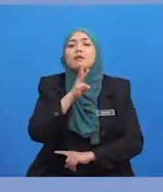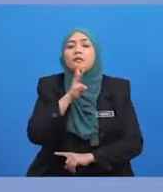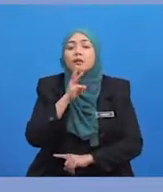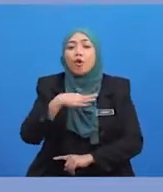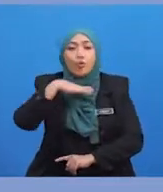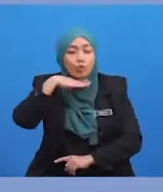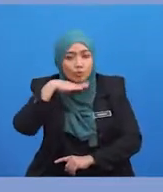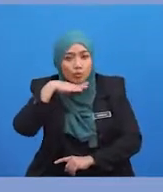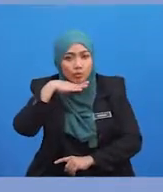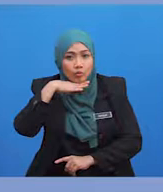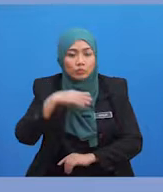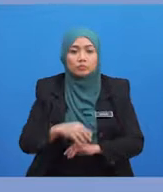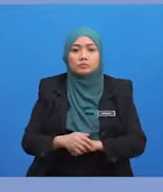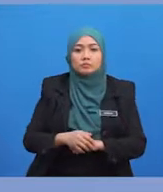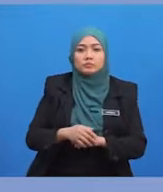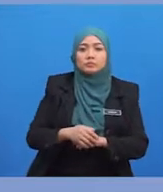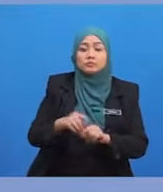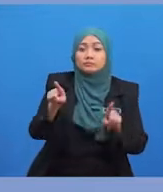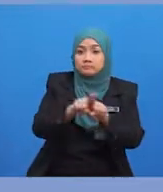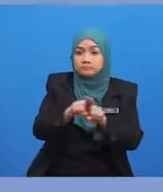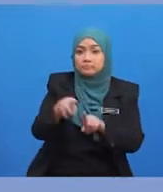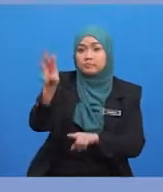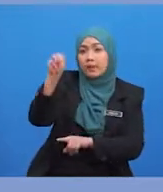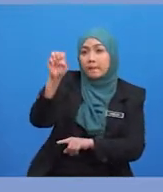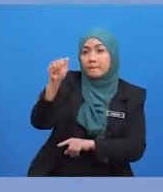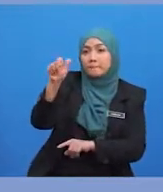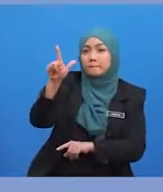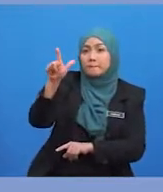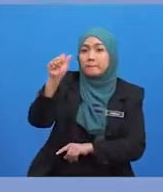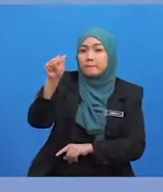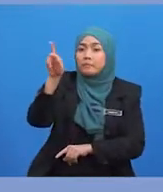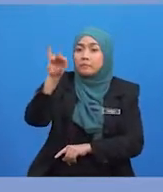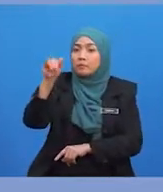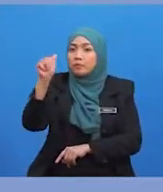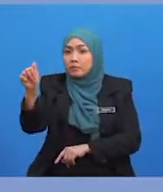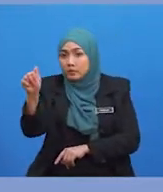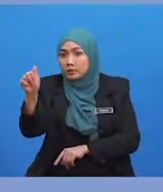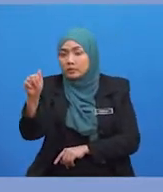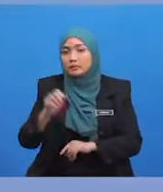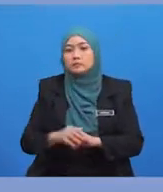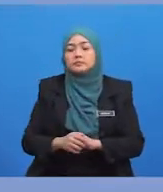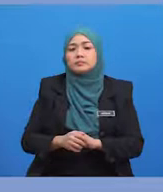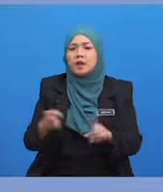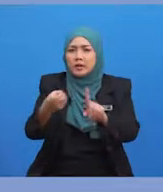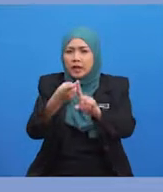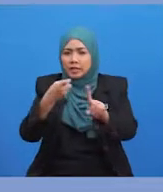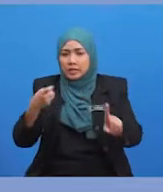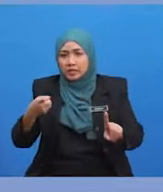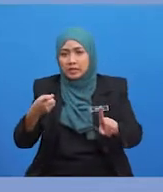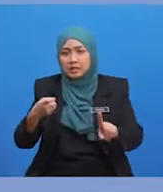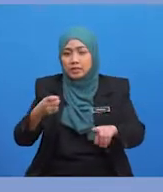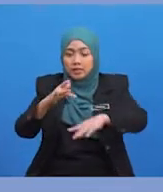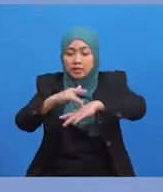iaitu penyakit malaria yang disebarkan dan disebabkan oleh gigitan nyamuk tiruk